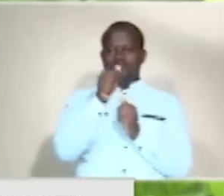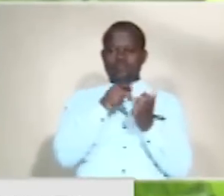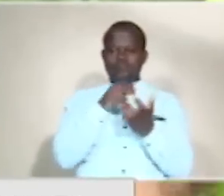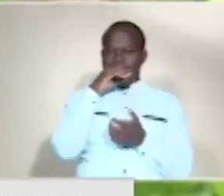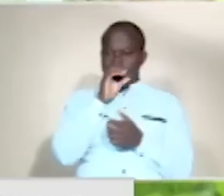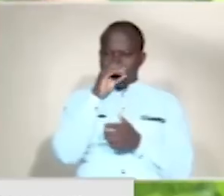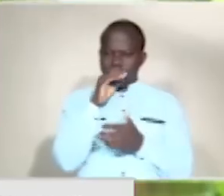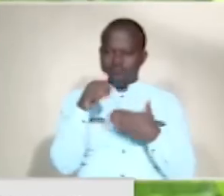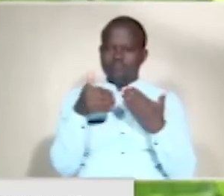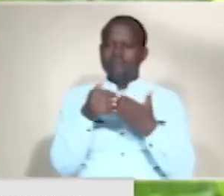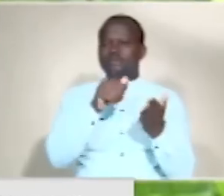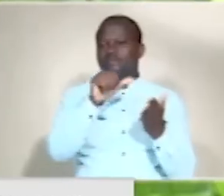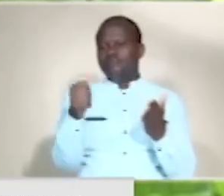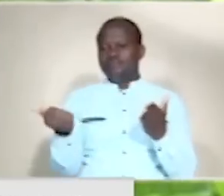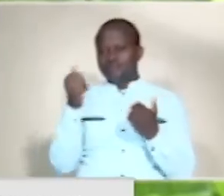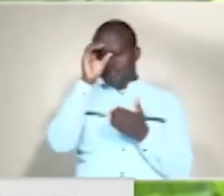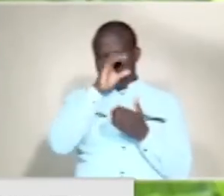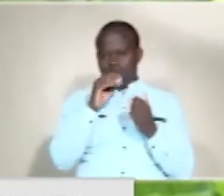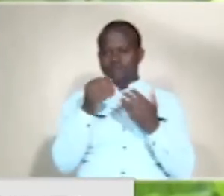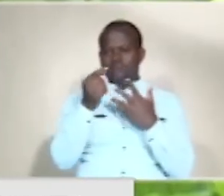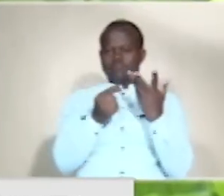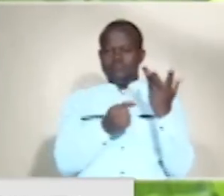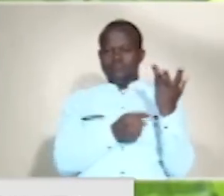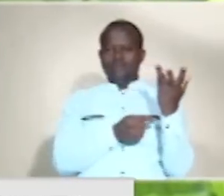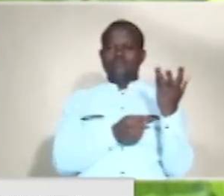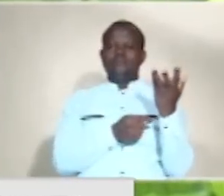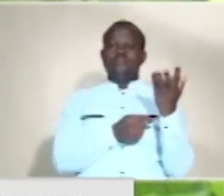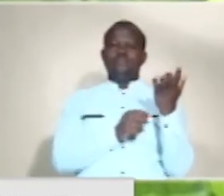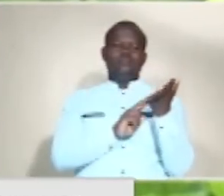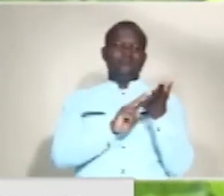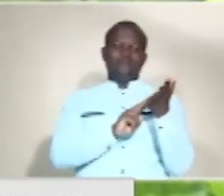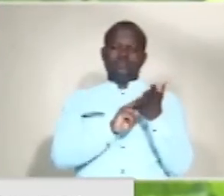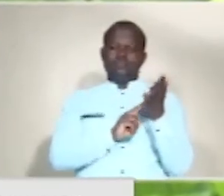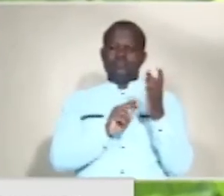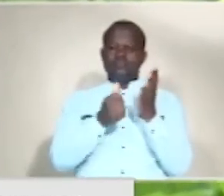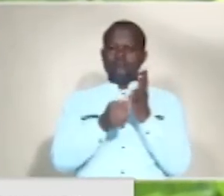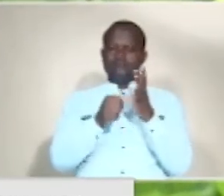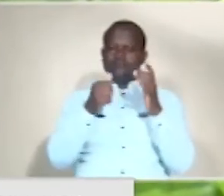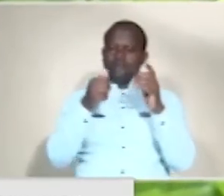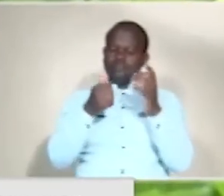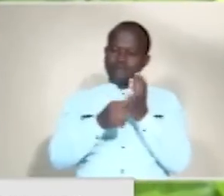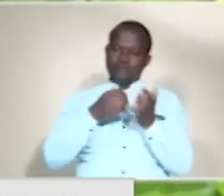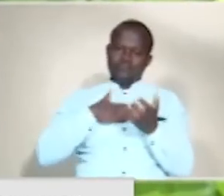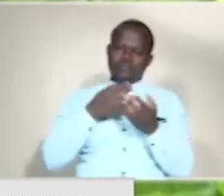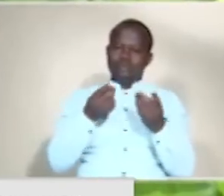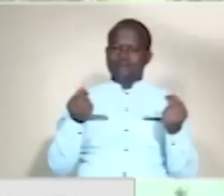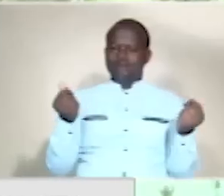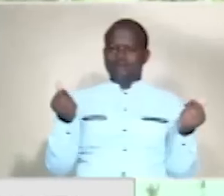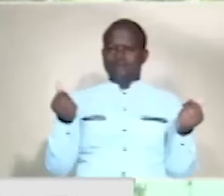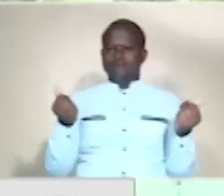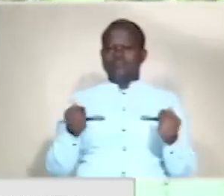nkaguramo ingurube, andi nyine nkashaka utuntu nanjye mu bigo bwanjye nayakoresha nk'utubazo twanyuma mfite